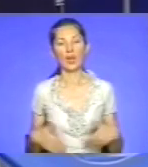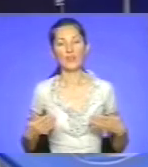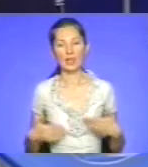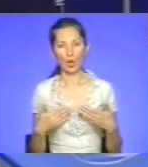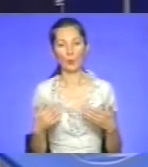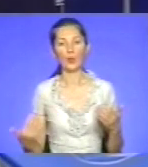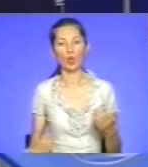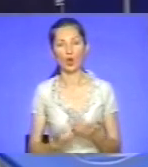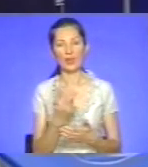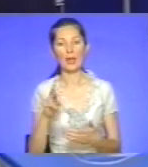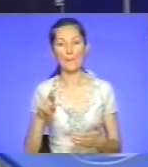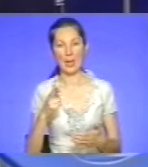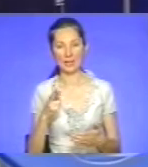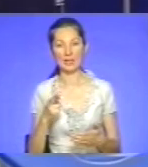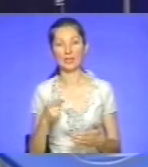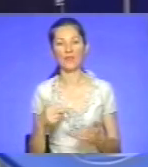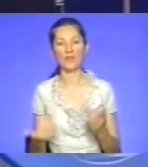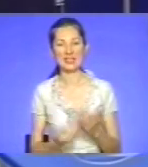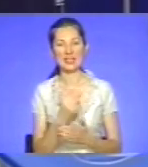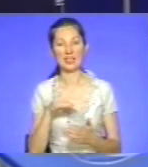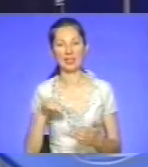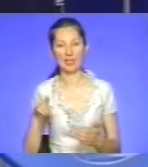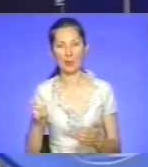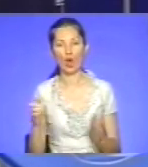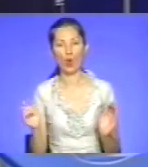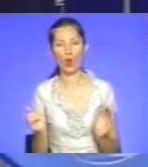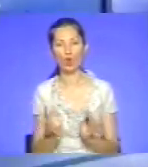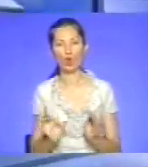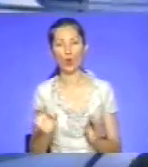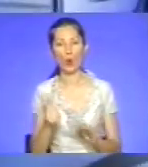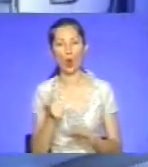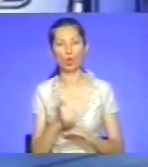Вітаю. Новини в п'ятницю. Вістях ТТБ. Коротко про головне.